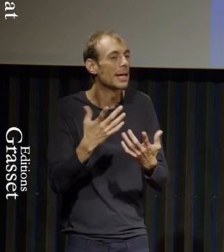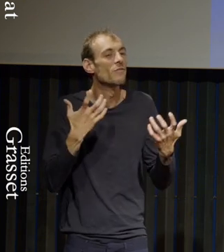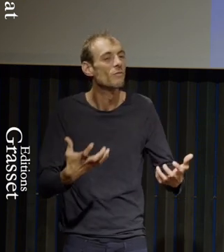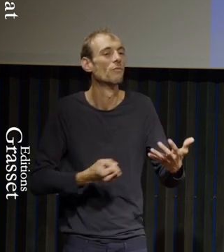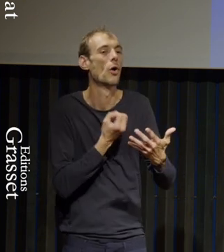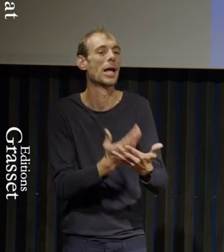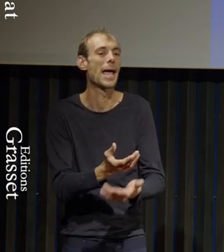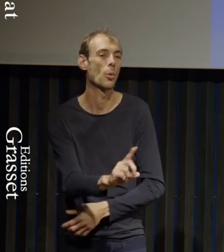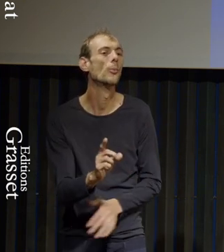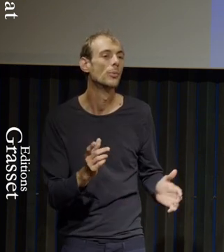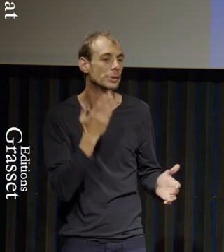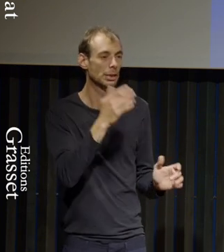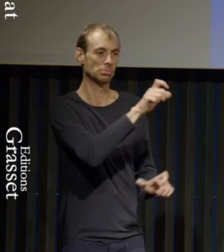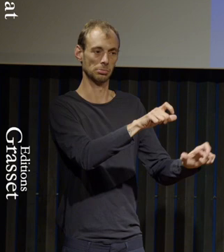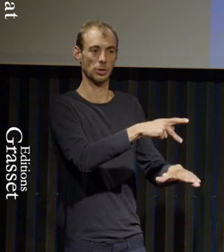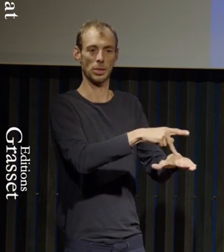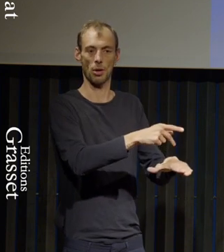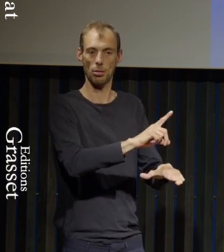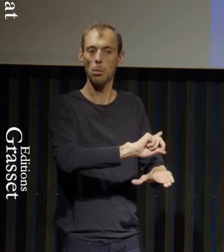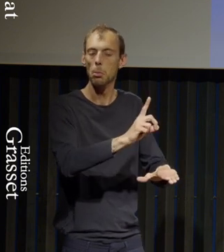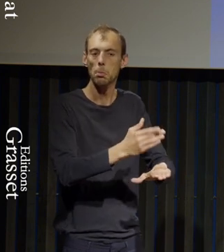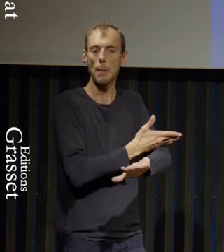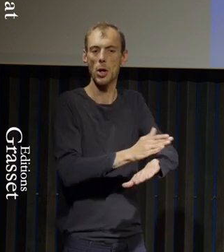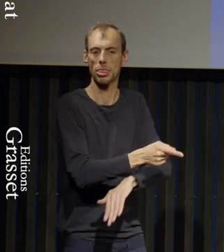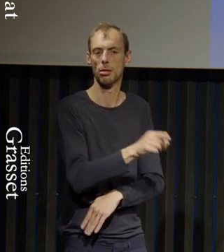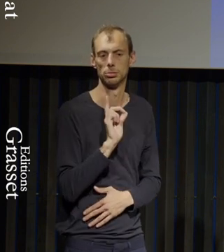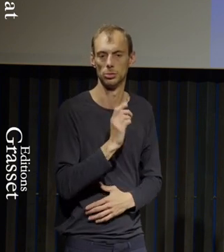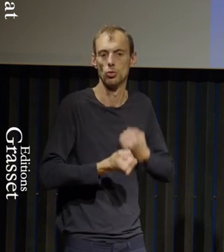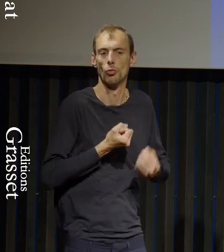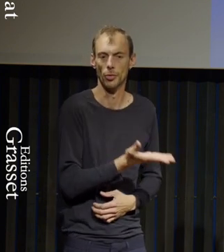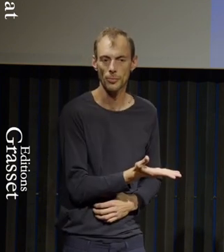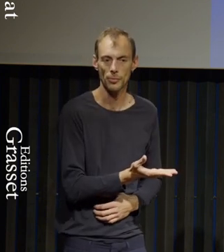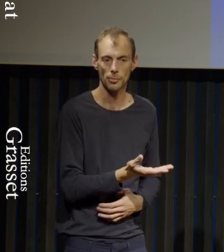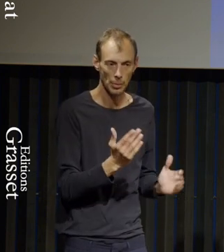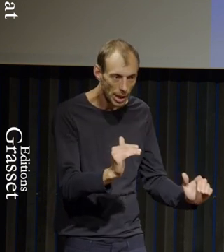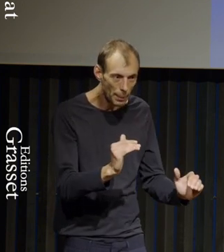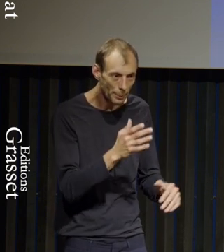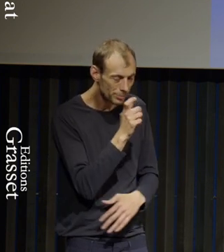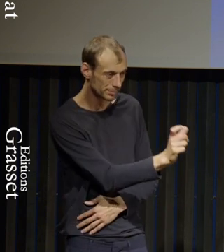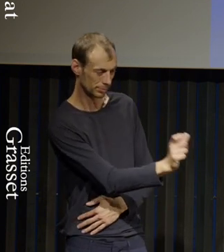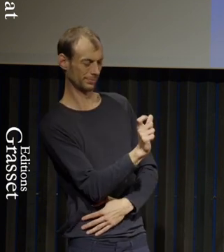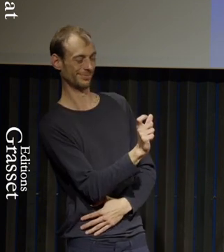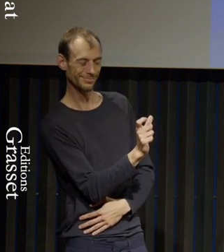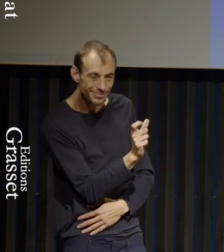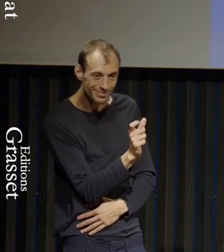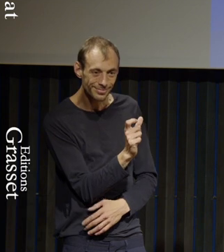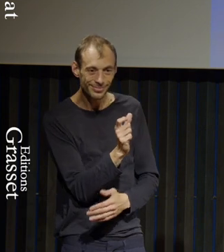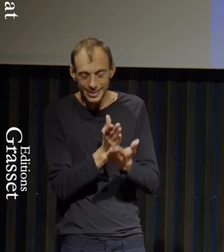de grands poètes, ce sont des personnes avant tout qui souffrent, et avec des moments de poésie. Je prends un